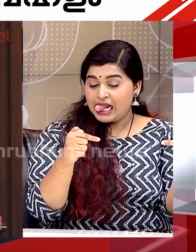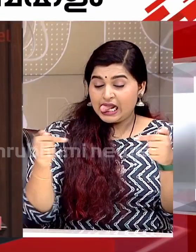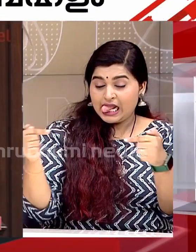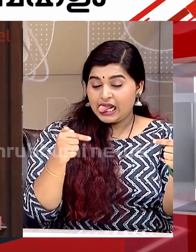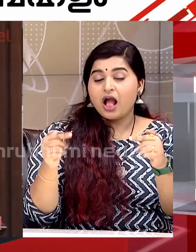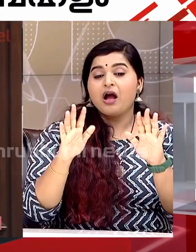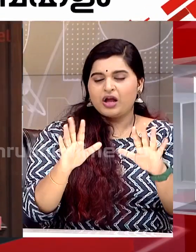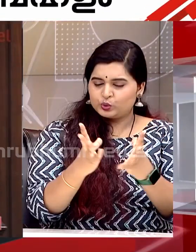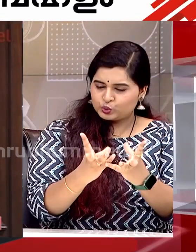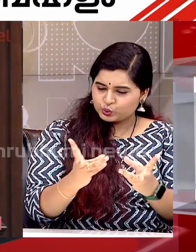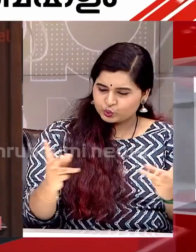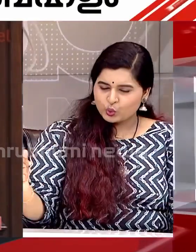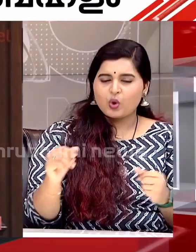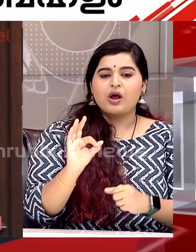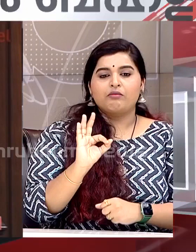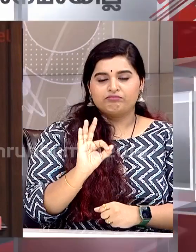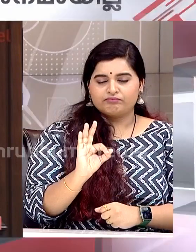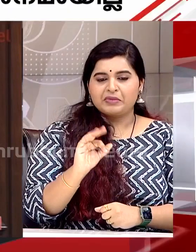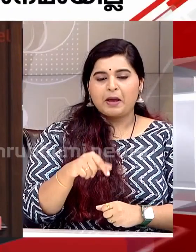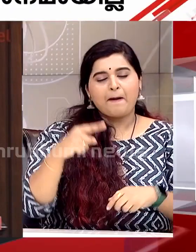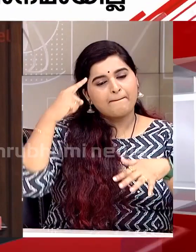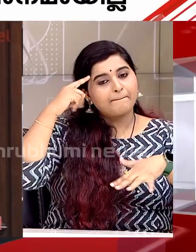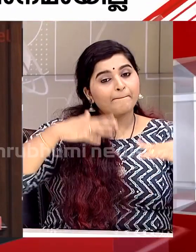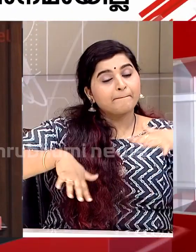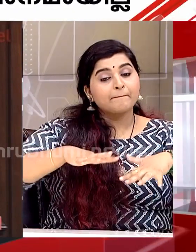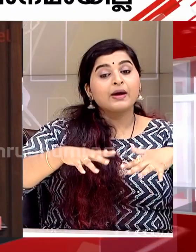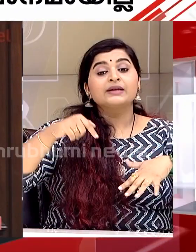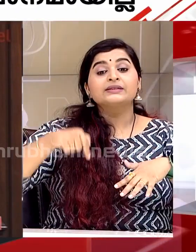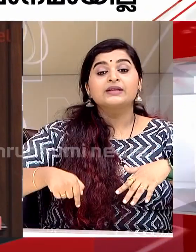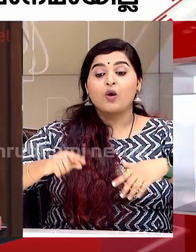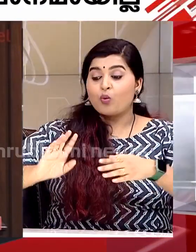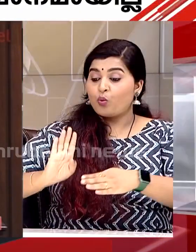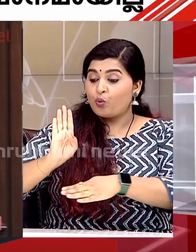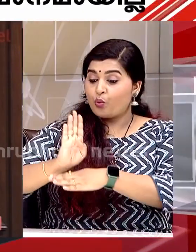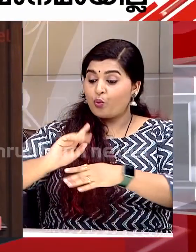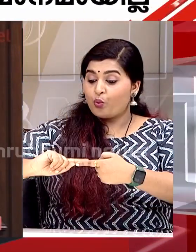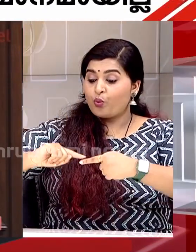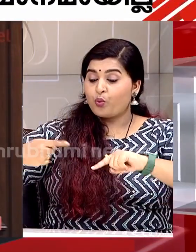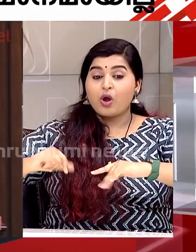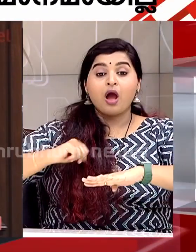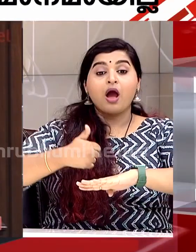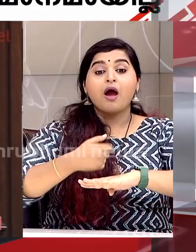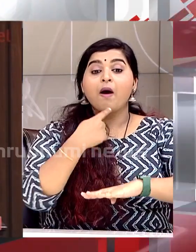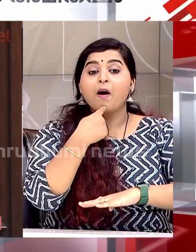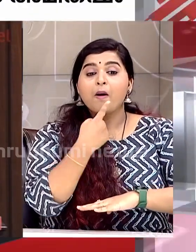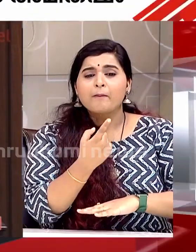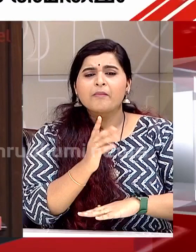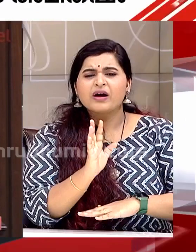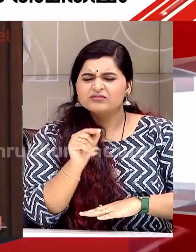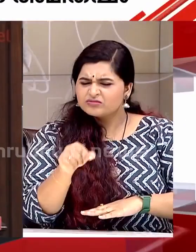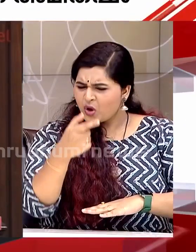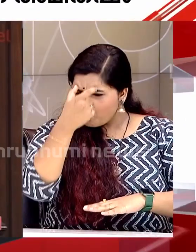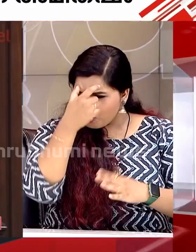അശ്വിനി വൈഷ്ണവ് അവതരിപ്പിച്ചു. പ്രതിപക്ഷം ഇതിനെതിരെ രംഗത്ത് വന്നു. സ്വകാര്യതയിലേക്കുള്ള കടത്തുകയറ്റമാണ് പുതിയ ബില്ലെന്ന് അവർ ആരോപിച്ചു.